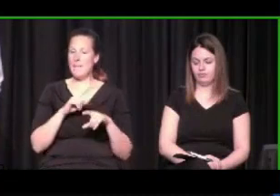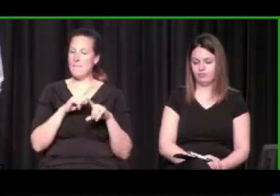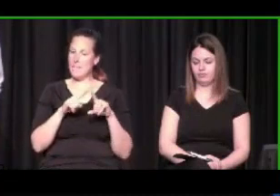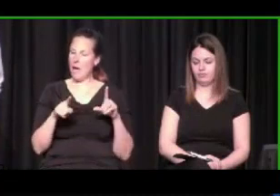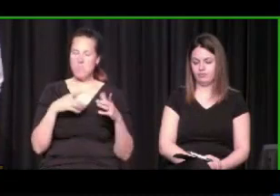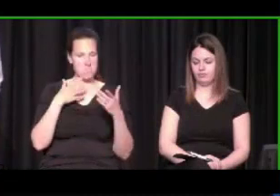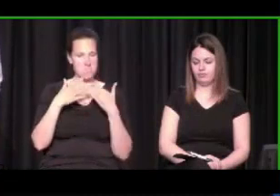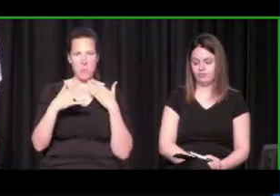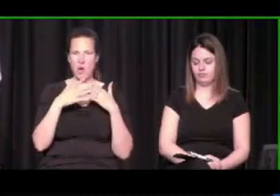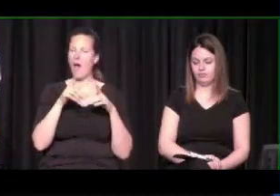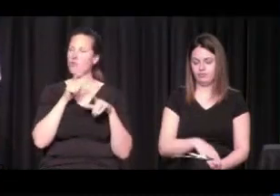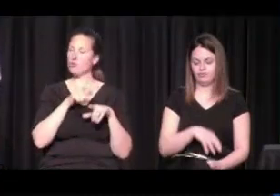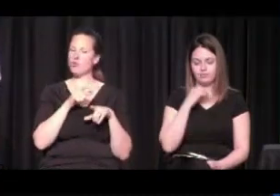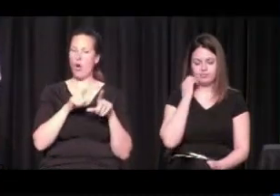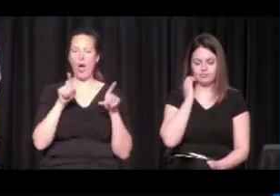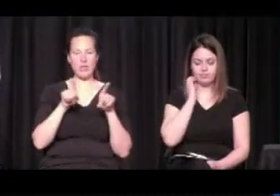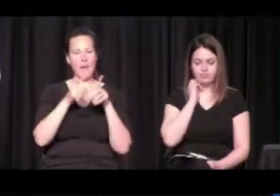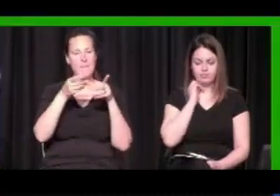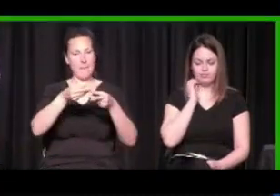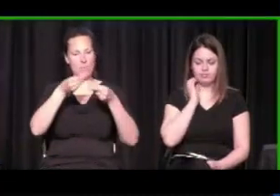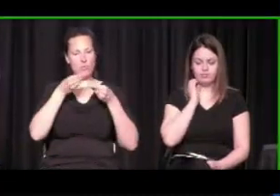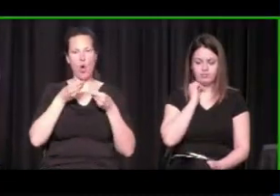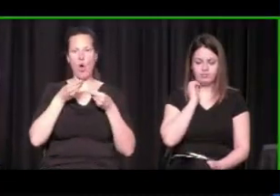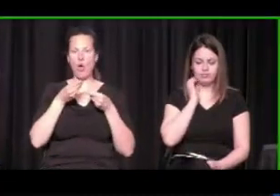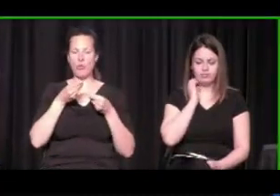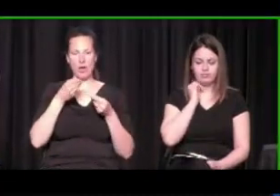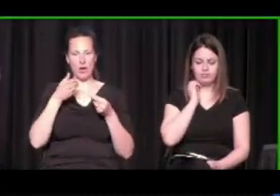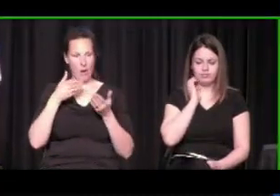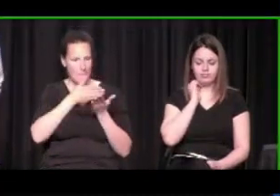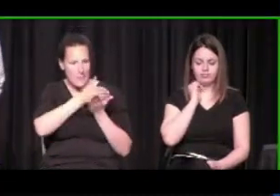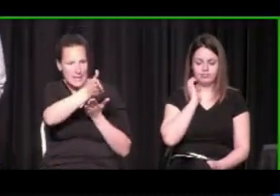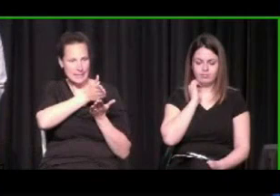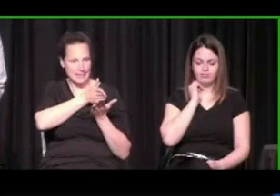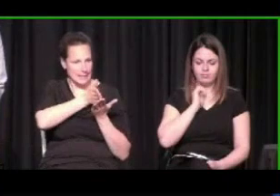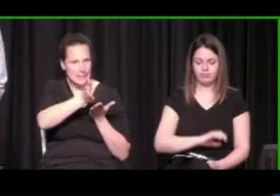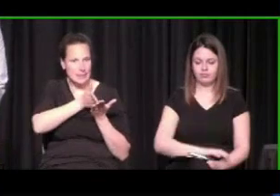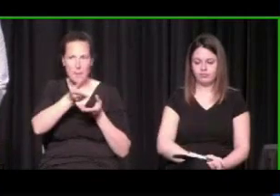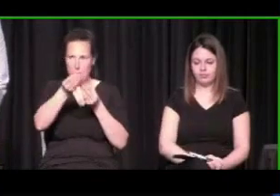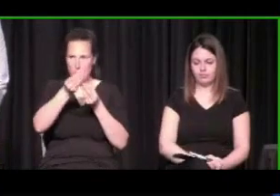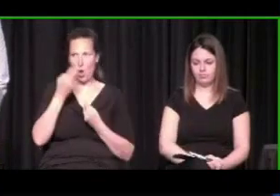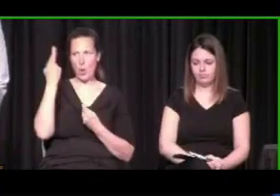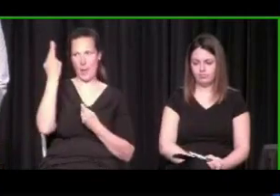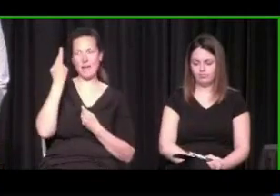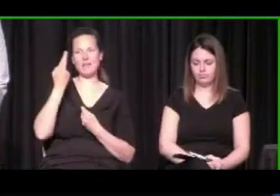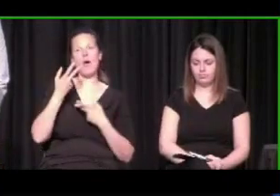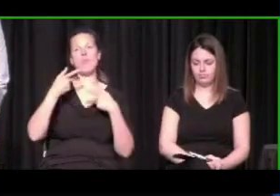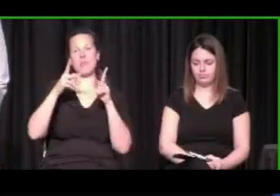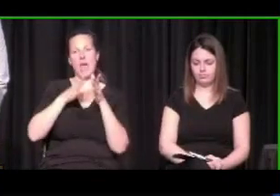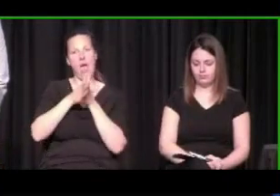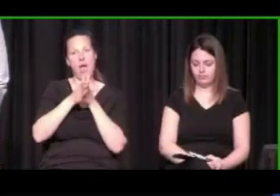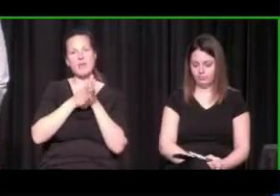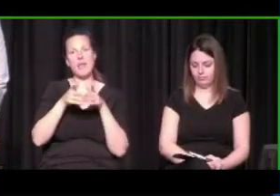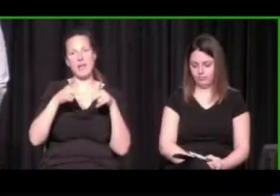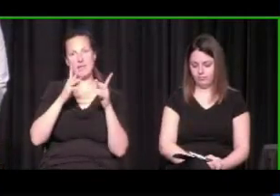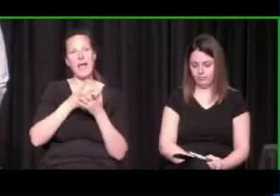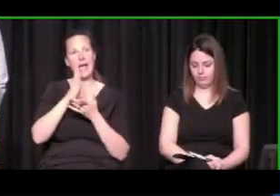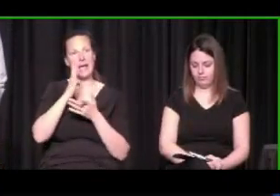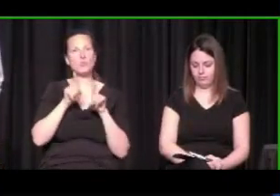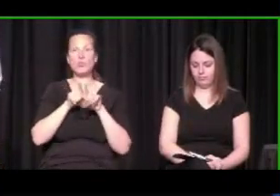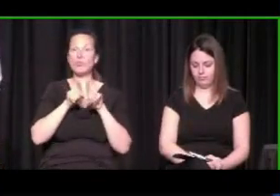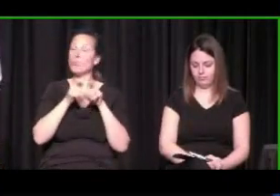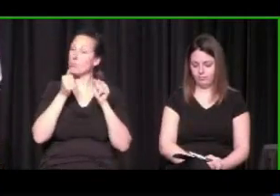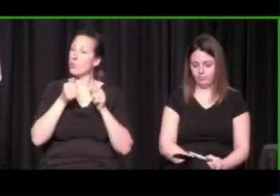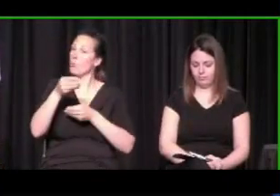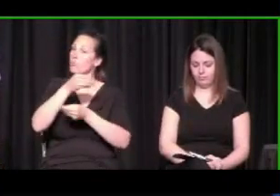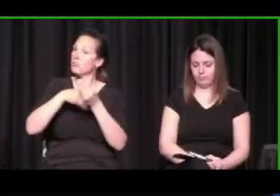n'empêche pas que ça nous permet d'avoir des pistes, des questionnements qui sont assez intéressants, là, puis sur lesquels je pense on peut échanger